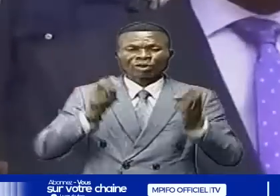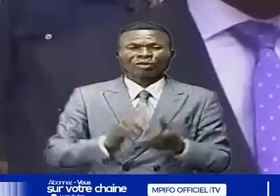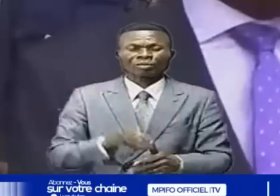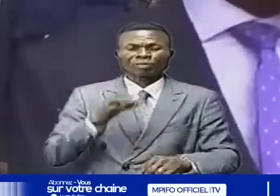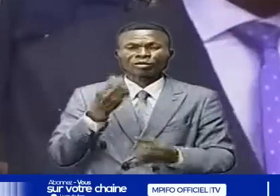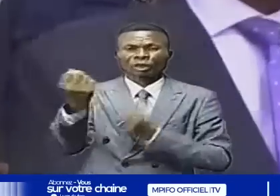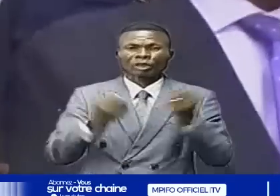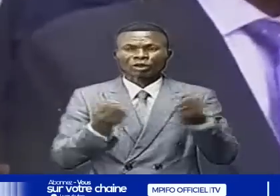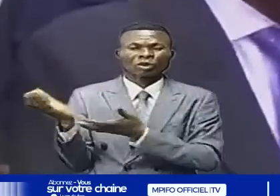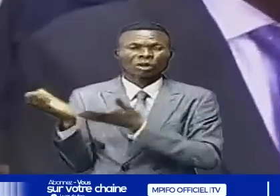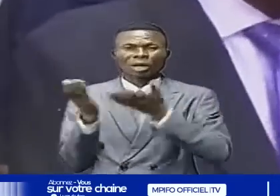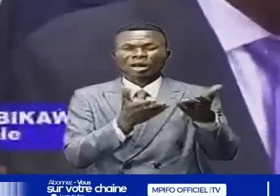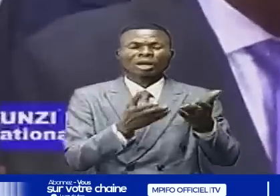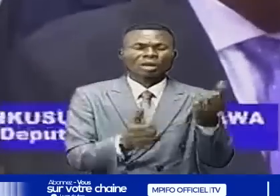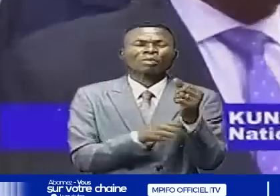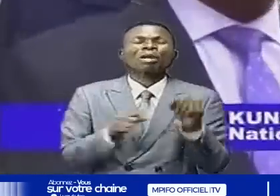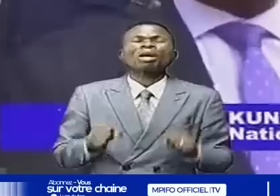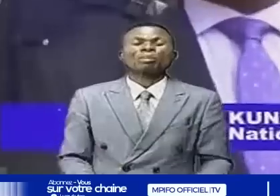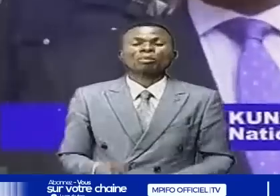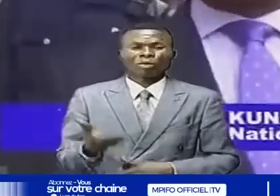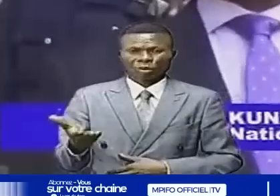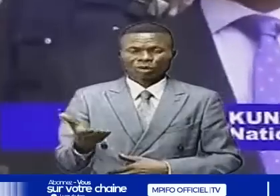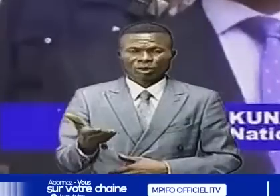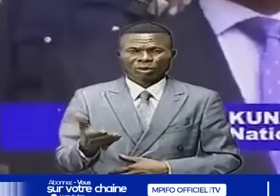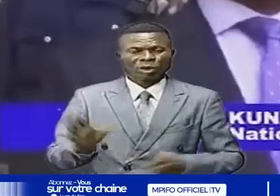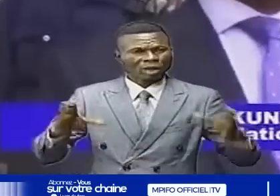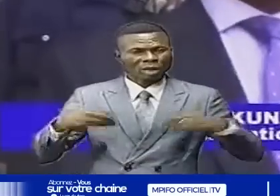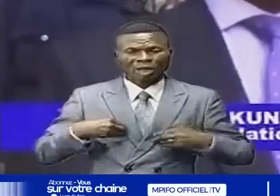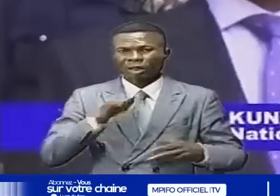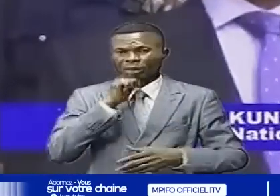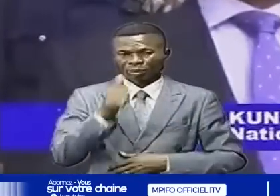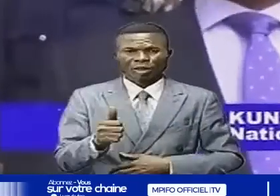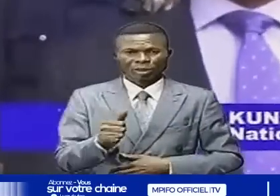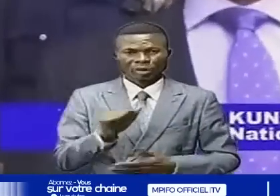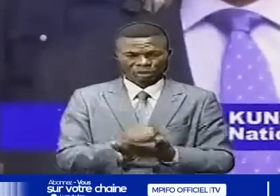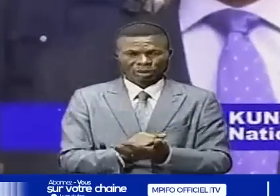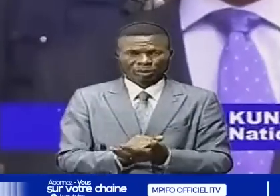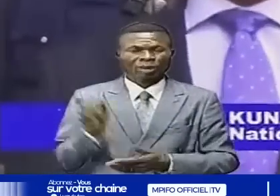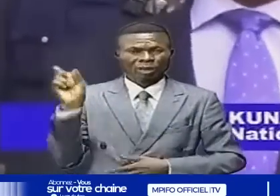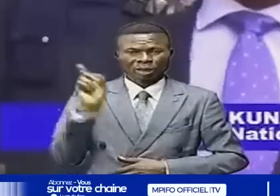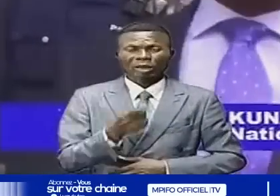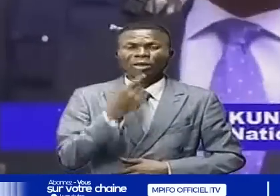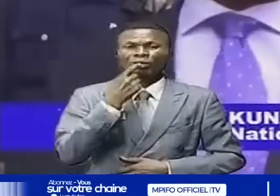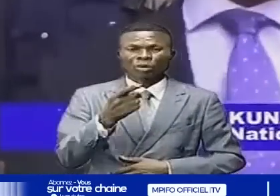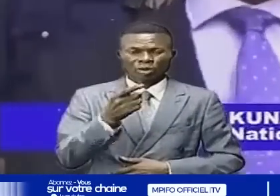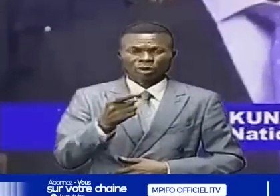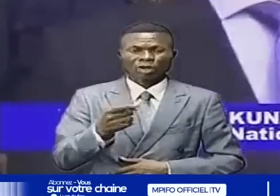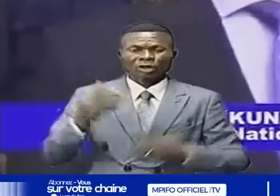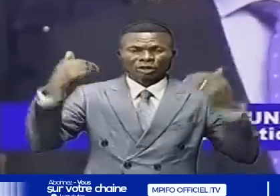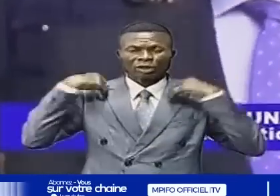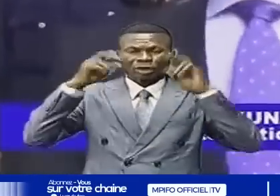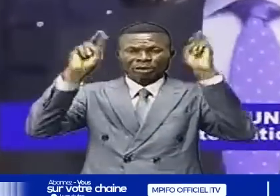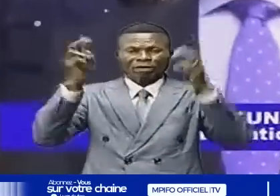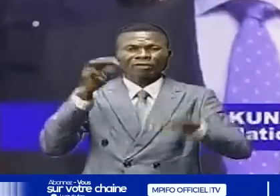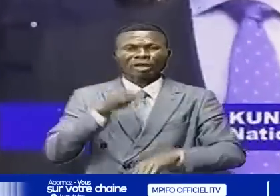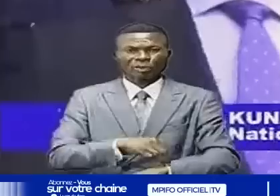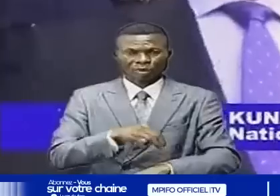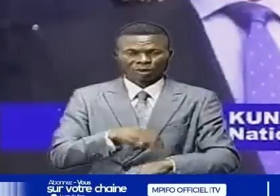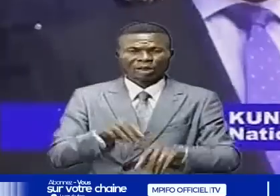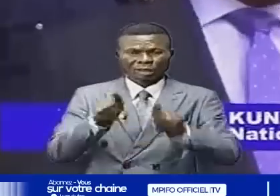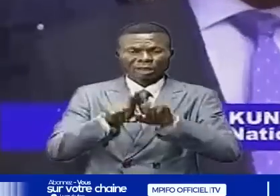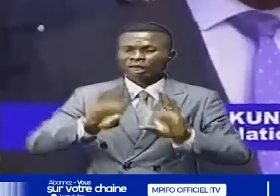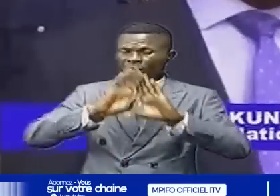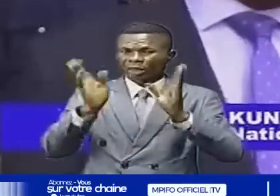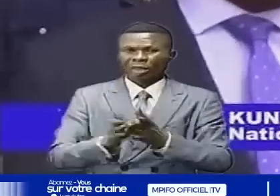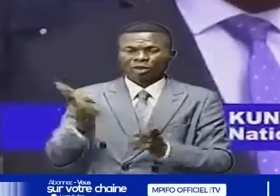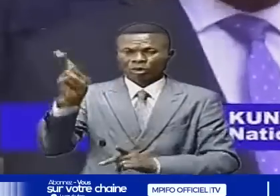qui transportent des cadavres humains. Ça, c'est inacceptable. En tout cas, je suis venu aussi dire à monsieur le maire et à tous ceux